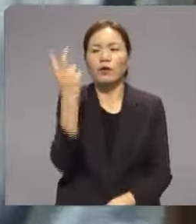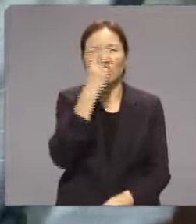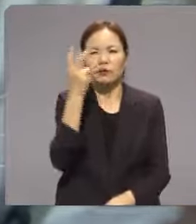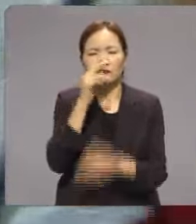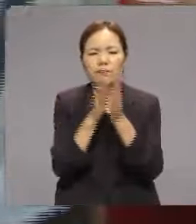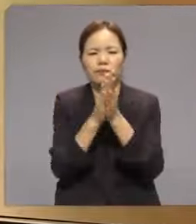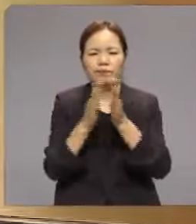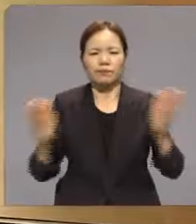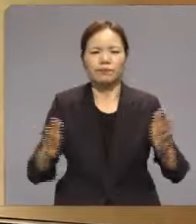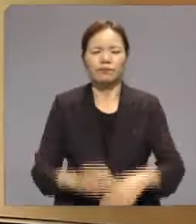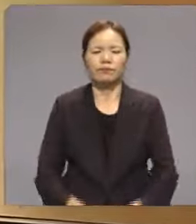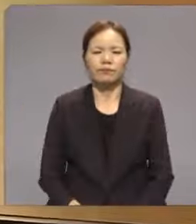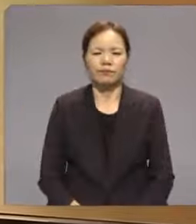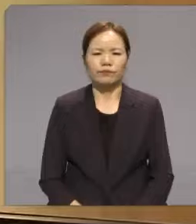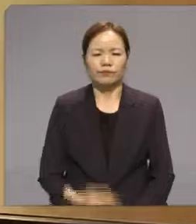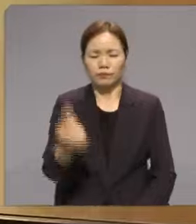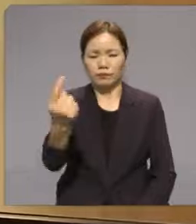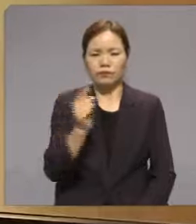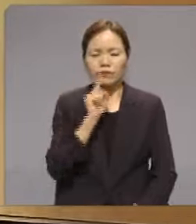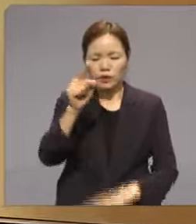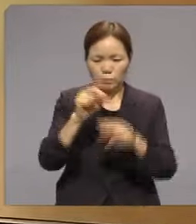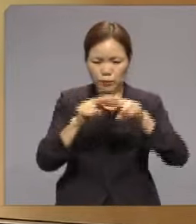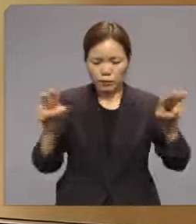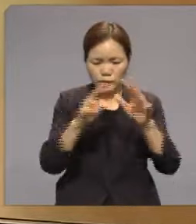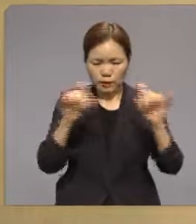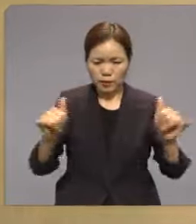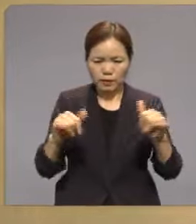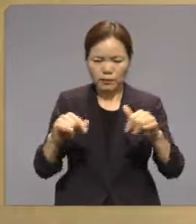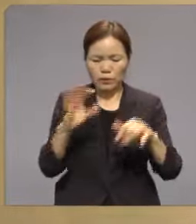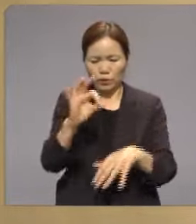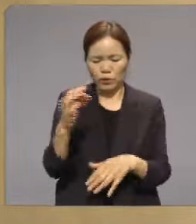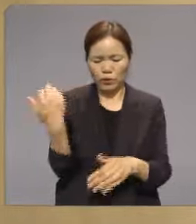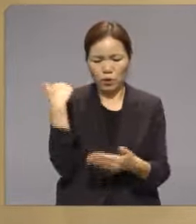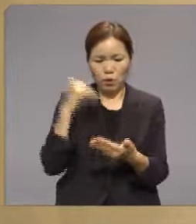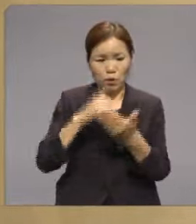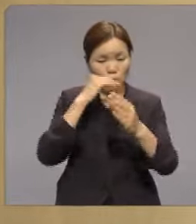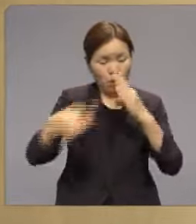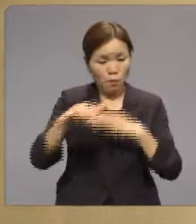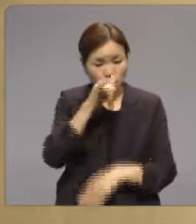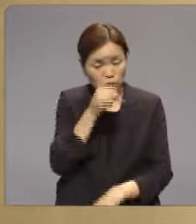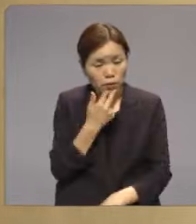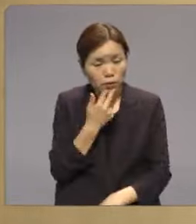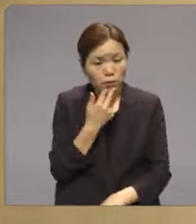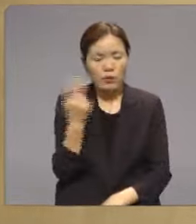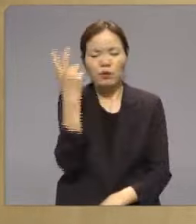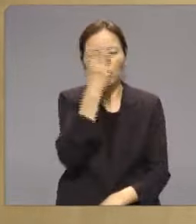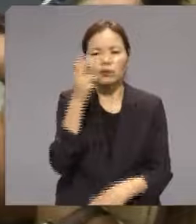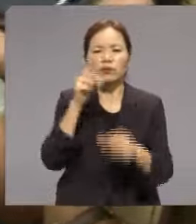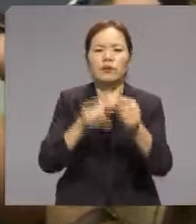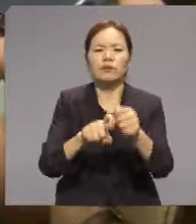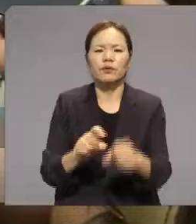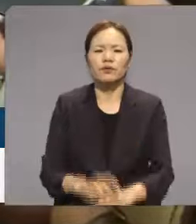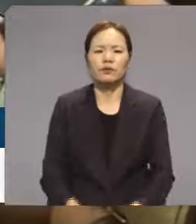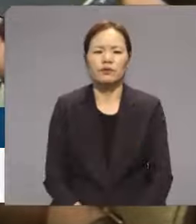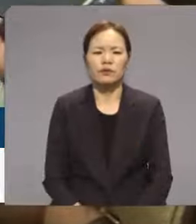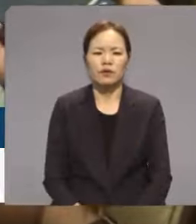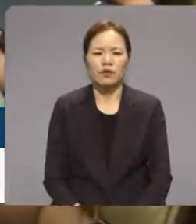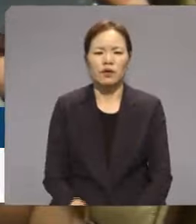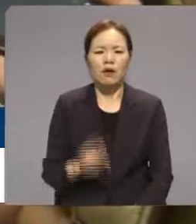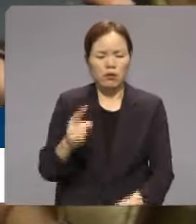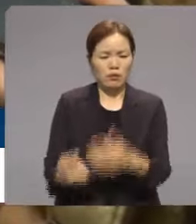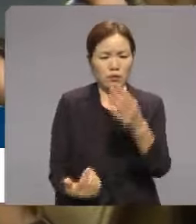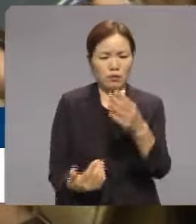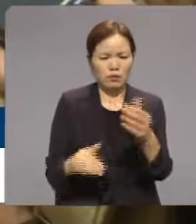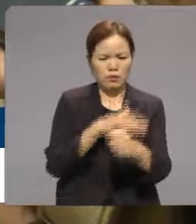시작했습니다. 주문을 취소한 소비자에게 대금 환불을 제대로 하고 있는지 등을 조사하기 위해서입니다. 사태랑 관련해서 어떤